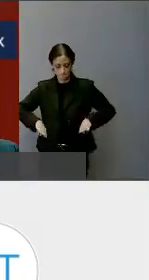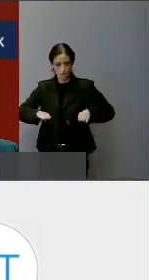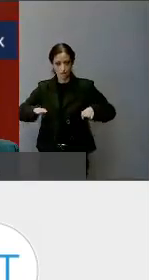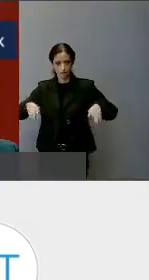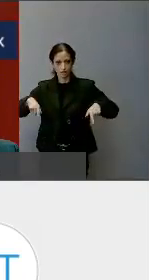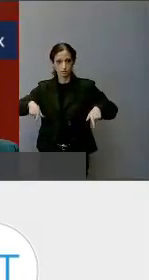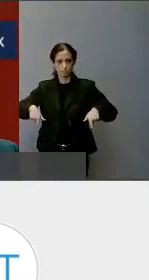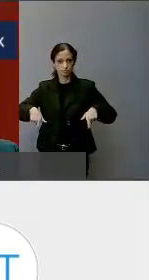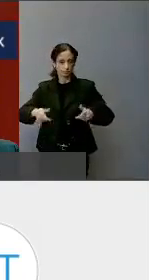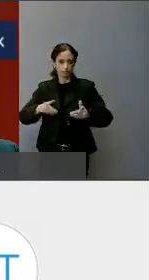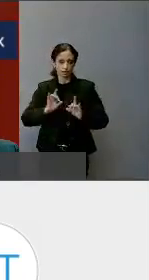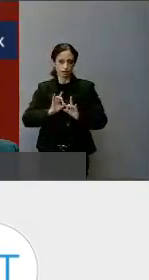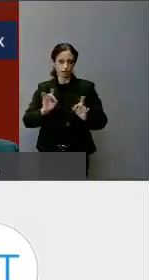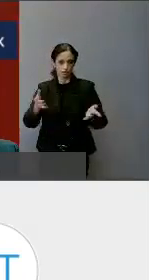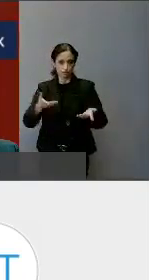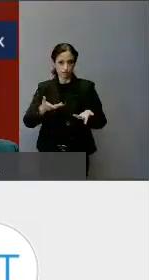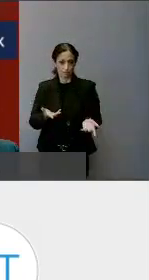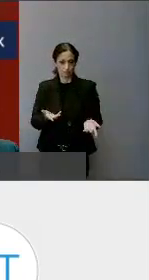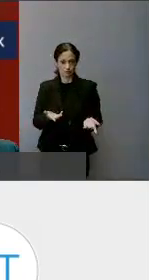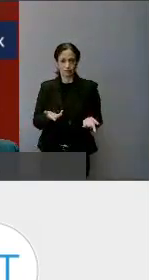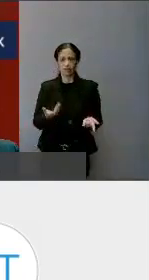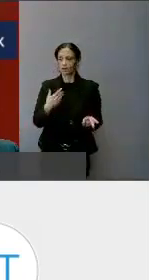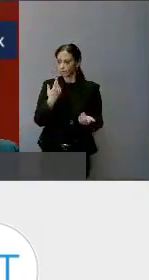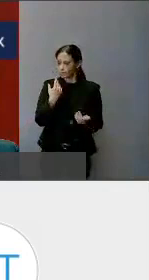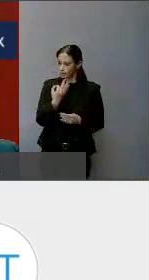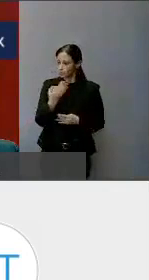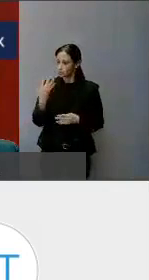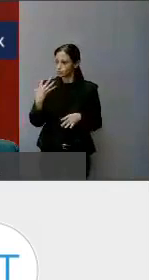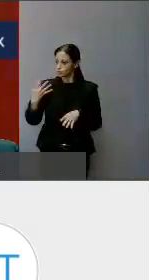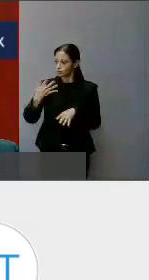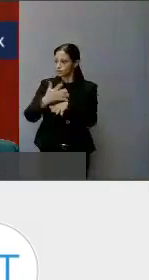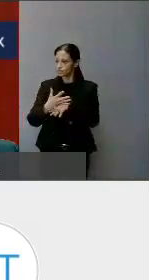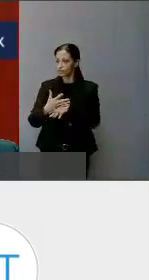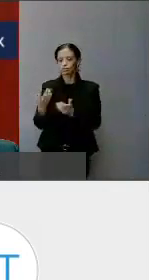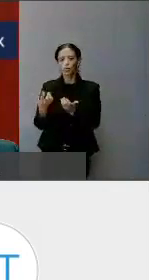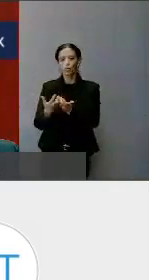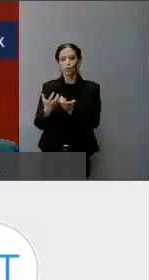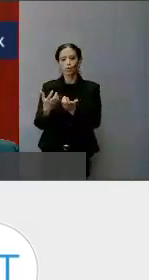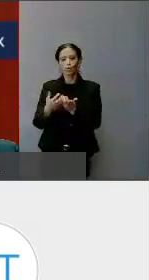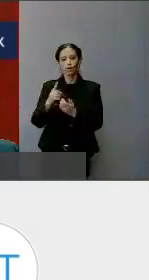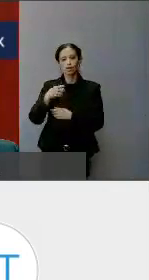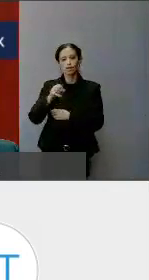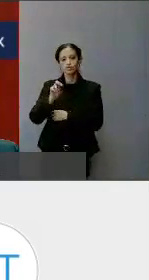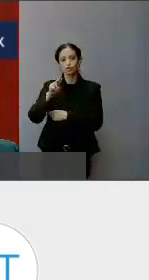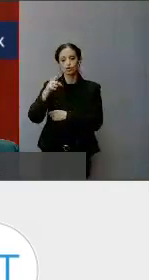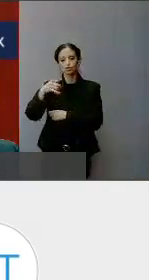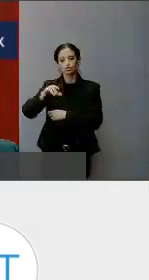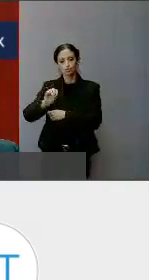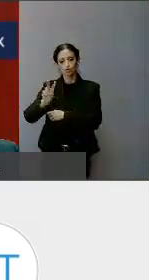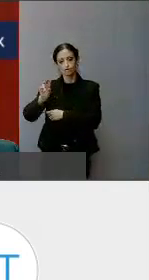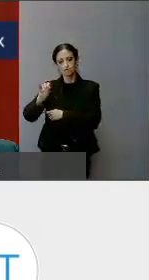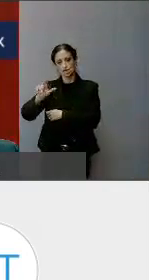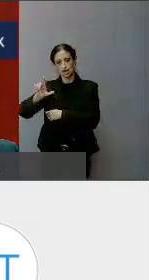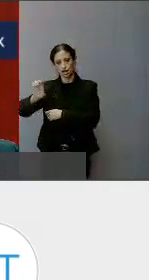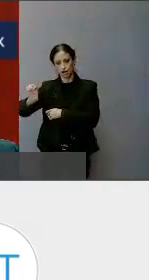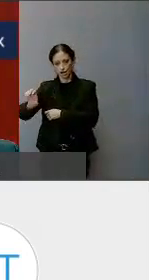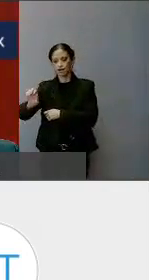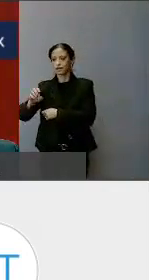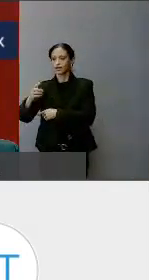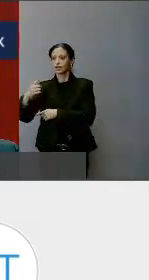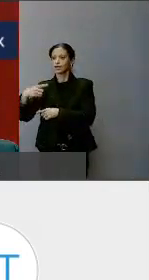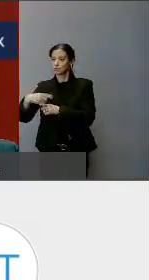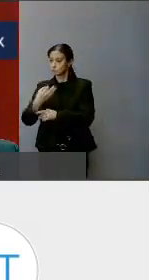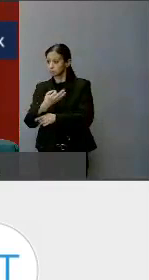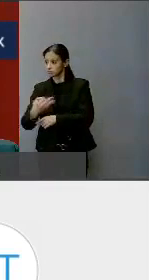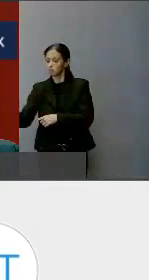quindi questo l'intervento del collega del collega giorgio viale giusto l'intervento del della polizia